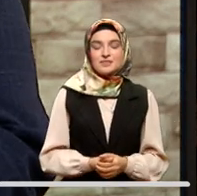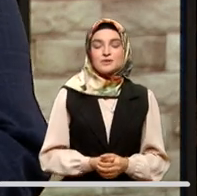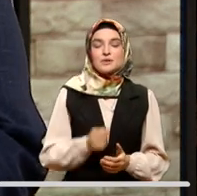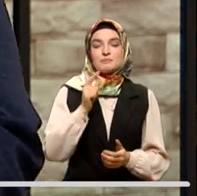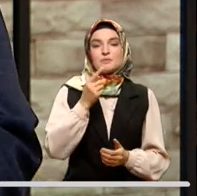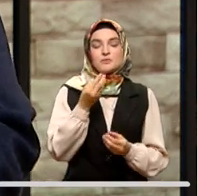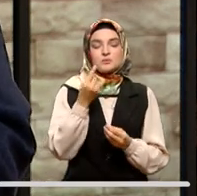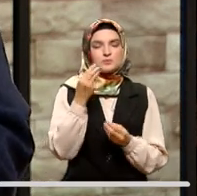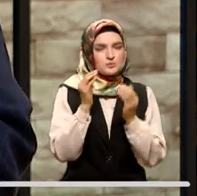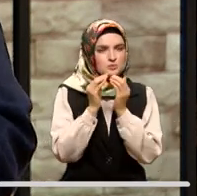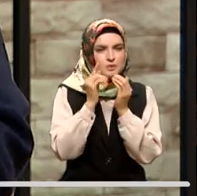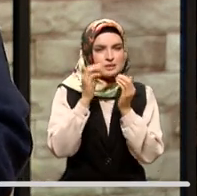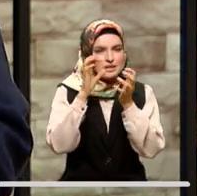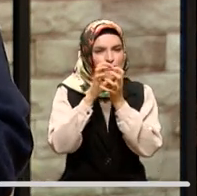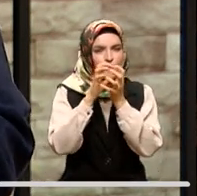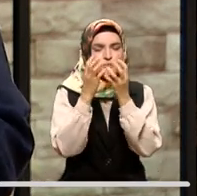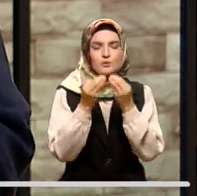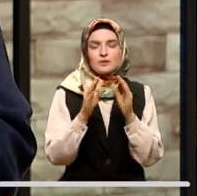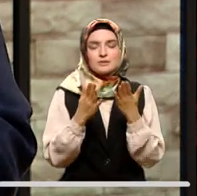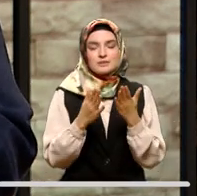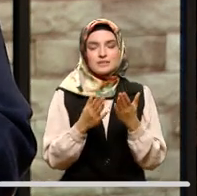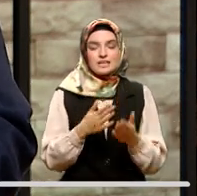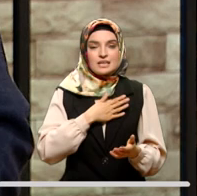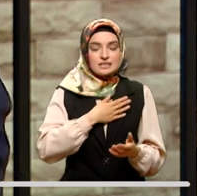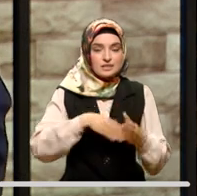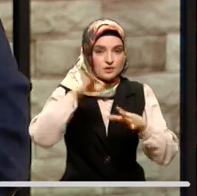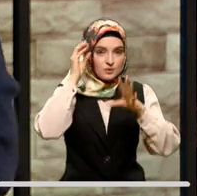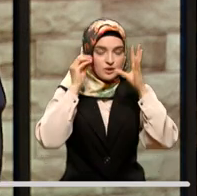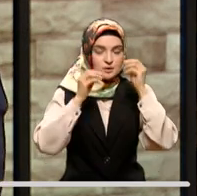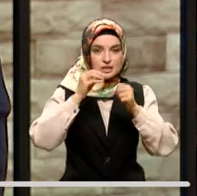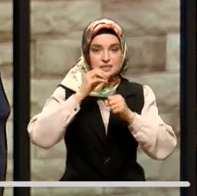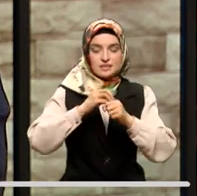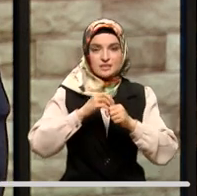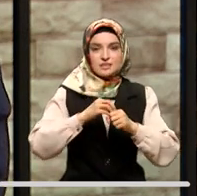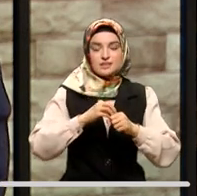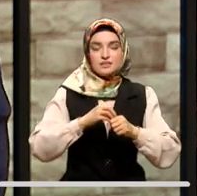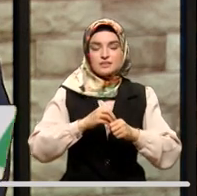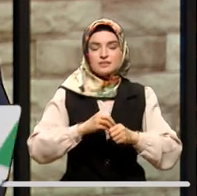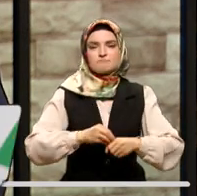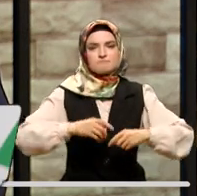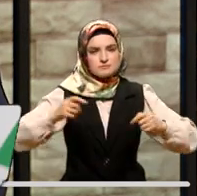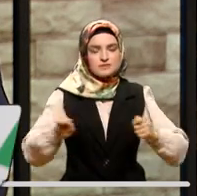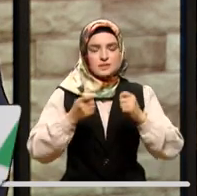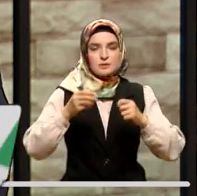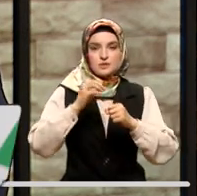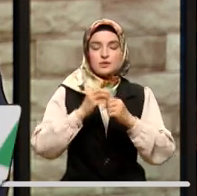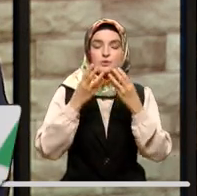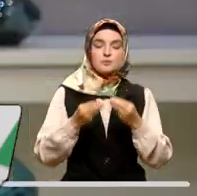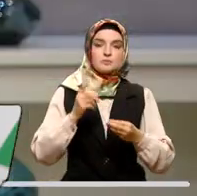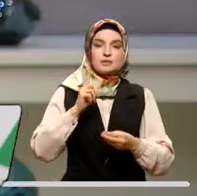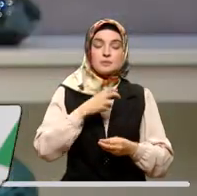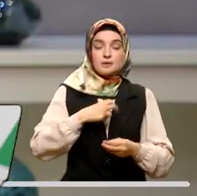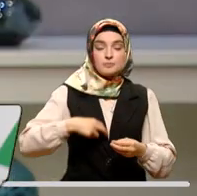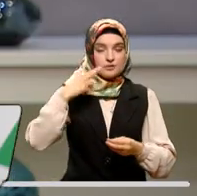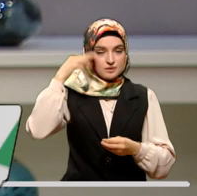bir top olabilir. Çünkü din-i mübini İslam'ı öğrenebilmeleri adına verilen çabanın içerisinde olacaksın. Peygamber Efendimiz diyor ya